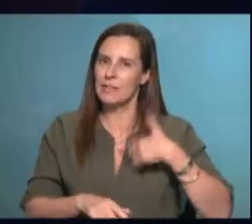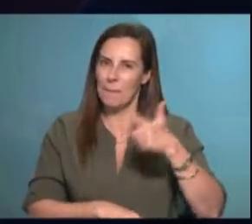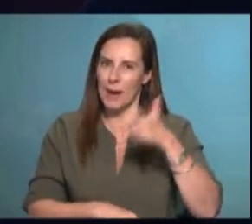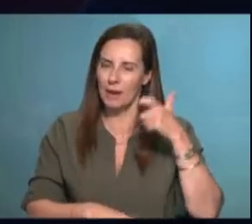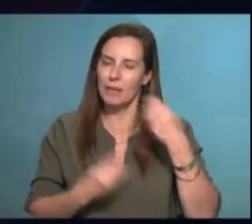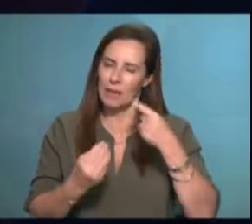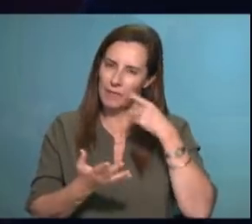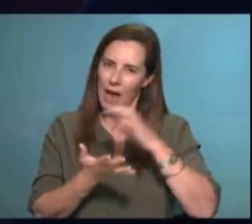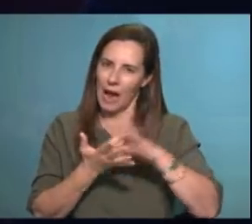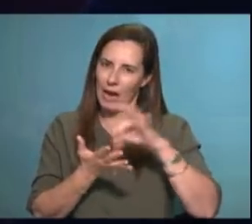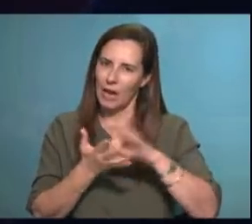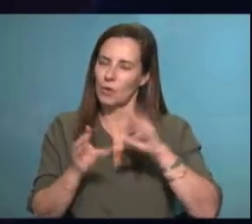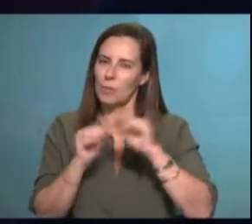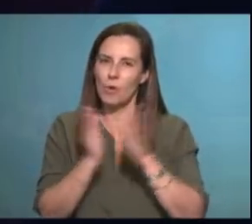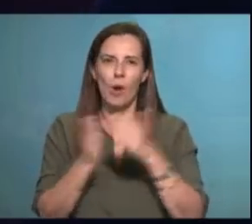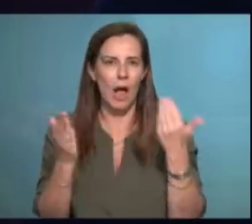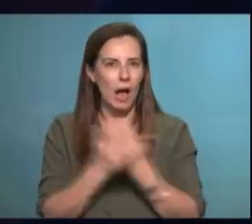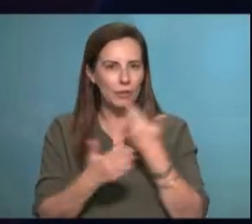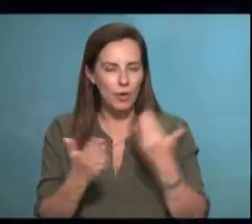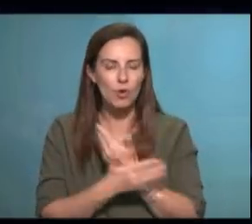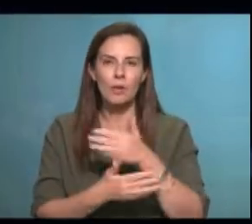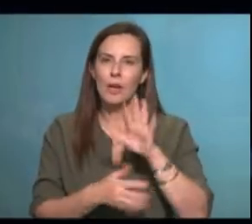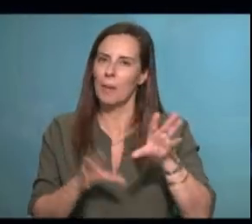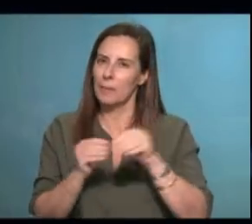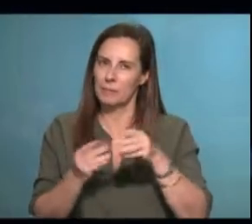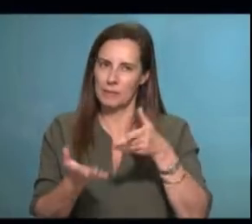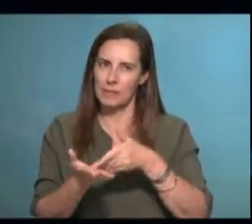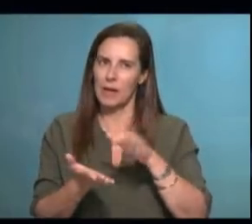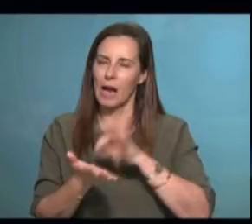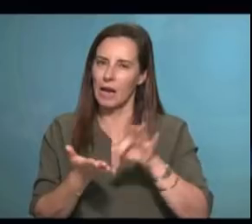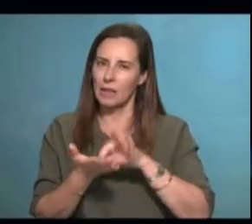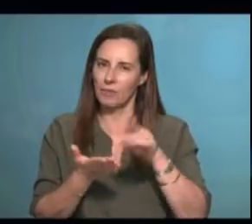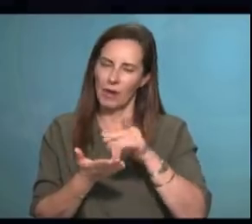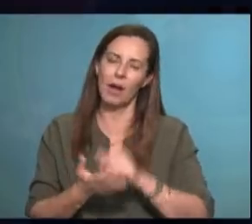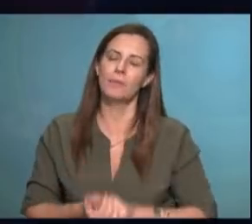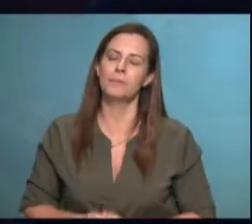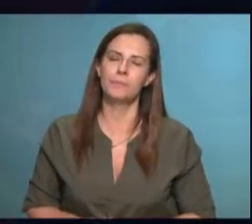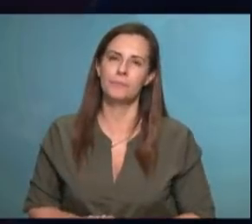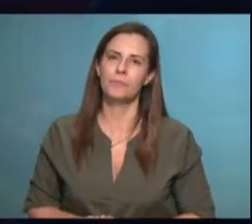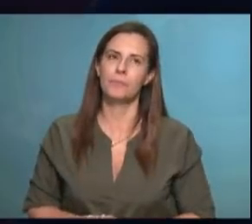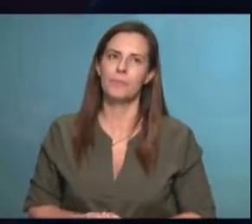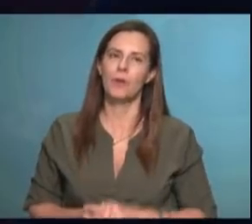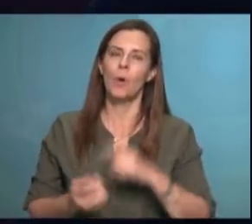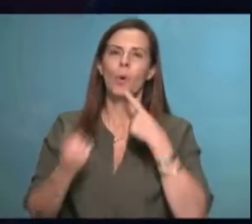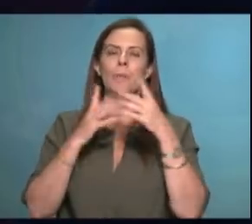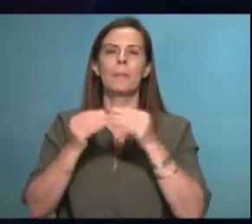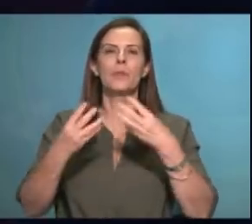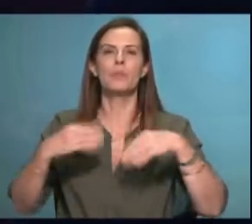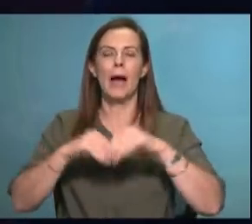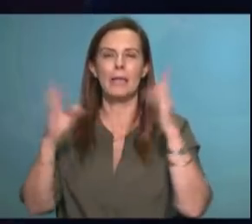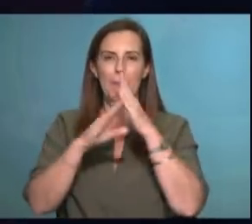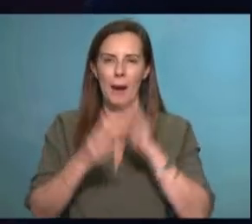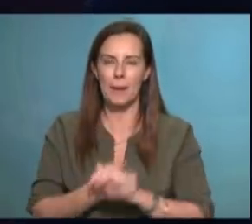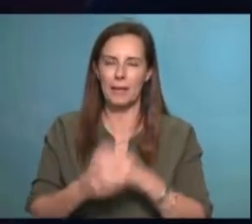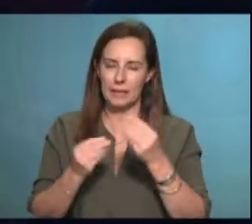כתבנו בשטח עם העדכונים האחרונים, גם כאן איתי באולפן, גל ברגר, ראש תחום פלסטינים, שדיבר עם משפחת המחבל. מיד